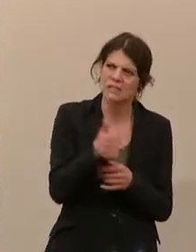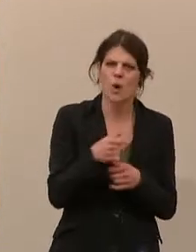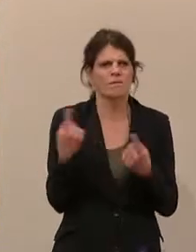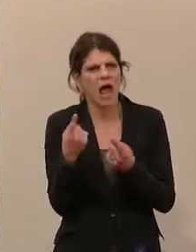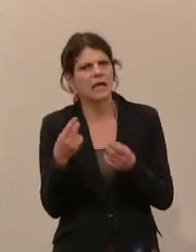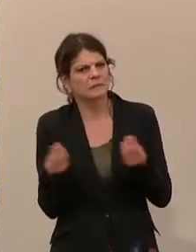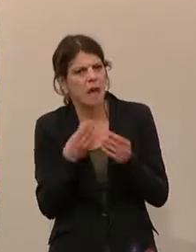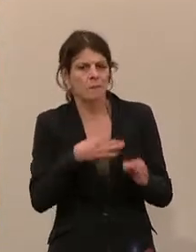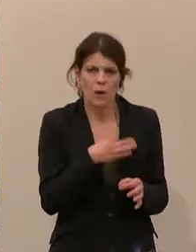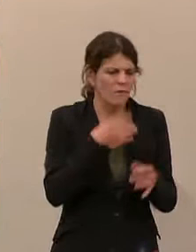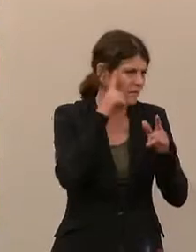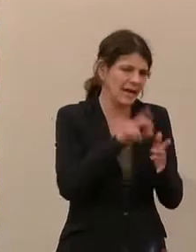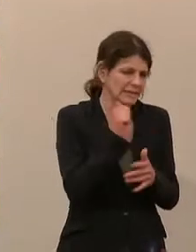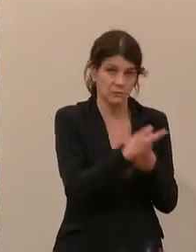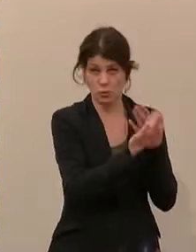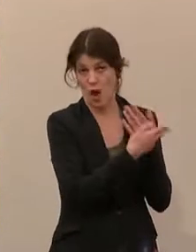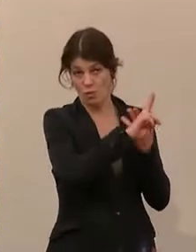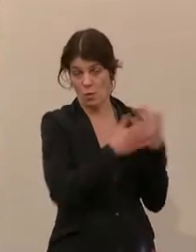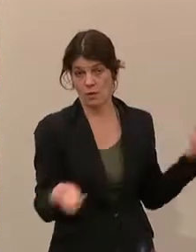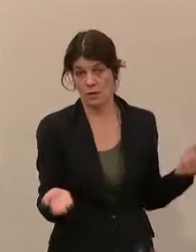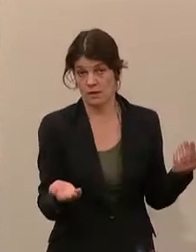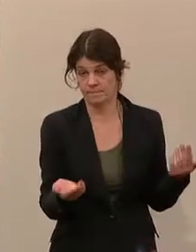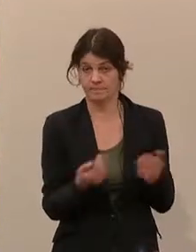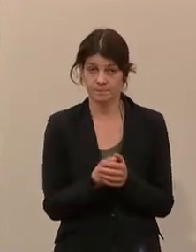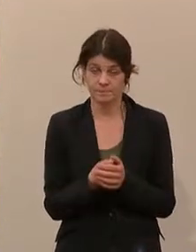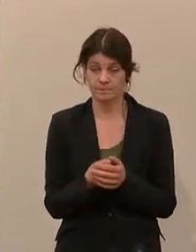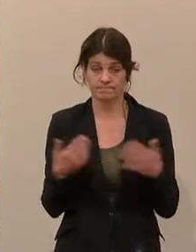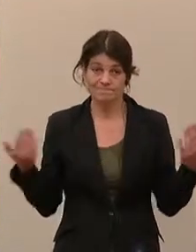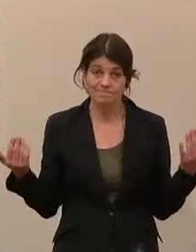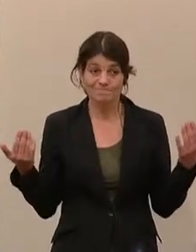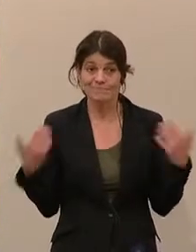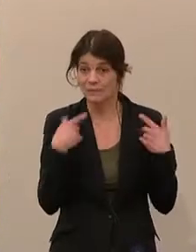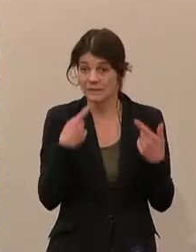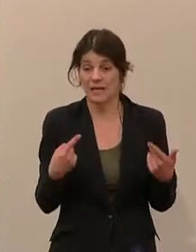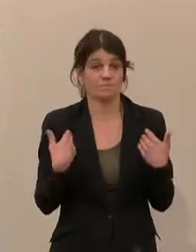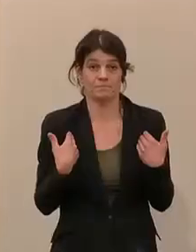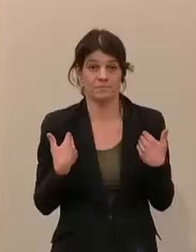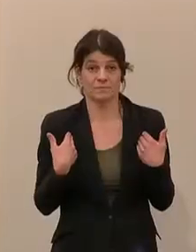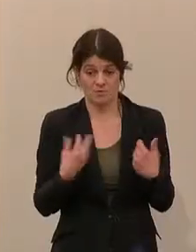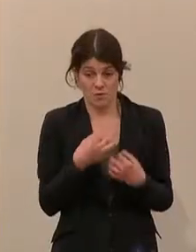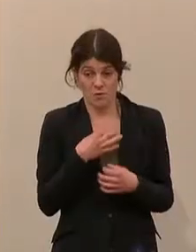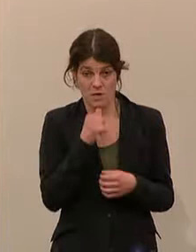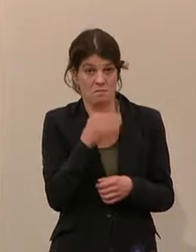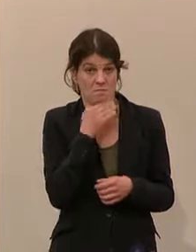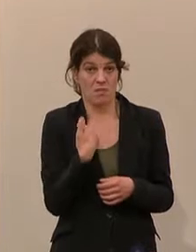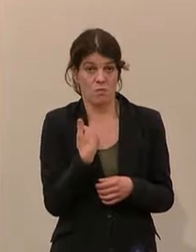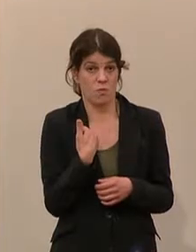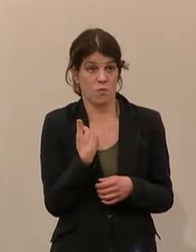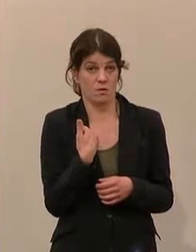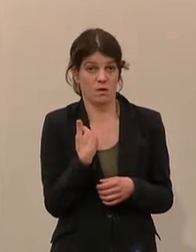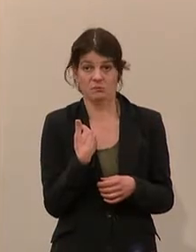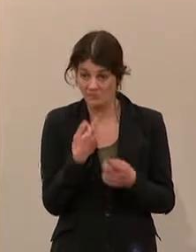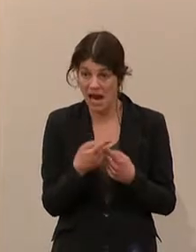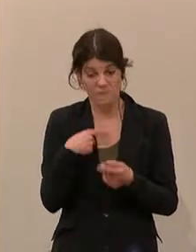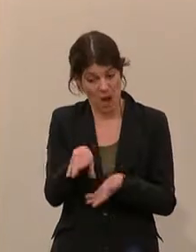davon betroffen sein werden. In Summe muss ich sagen, das ist für mich kein ausreichendes Commitment für